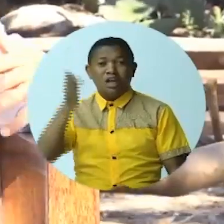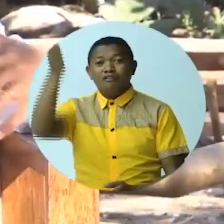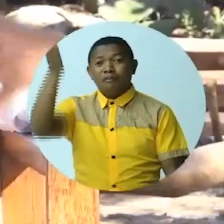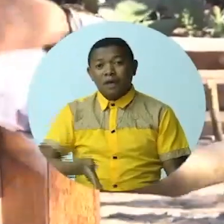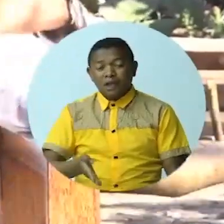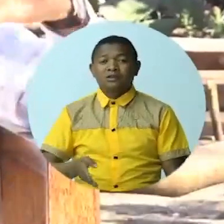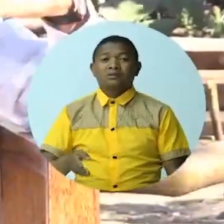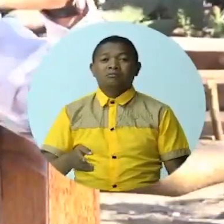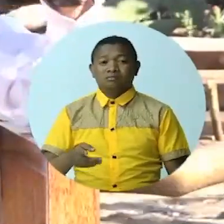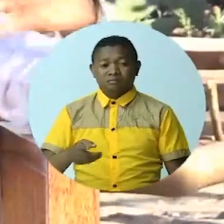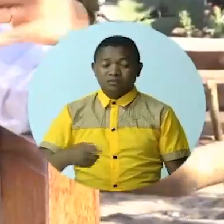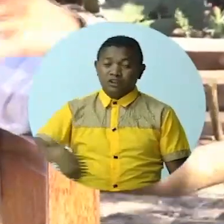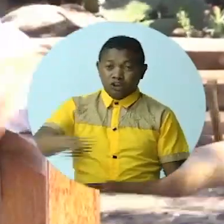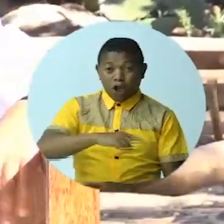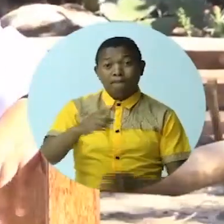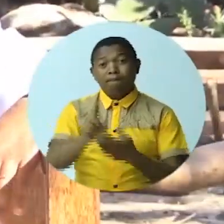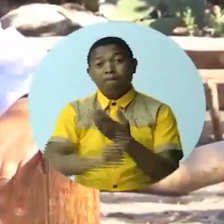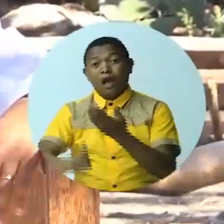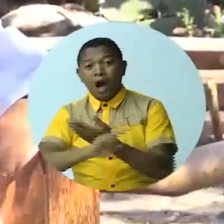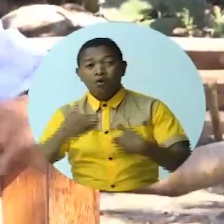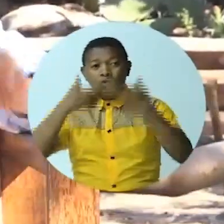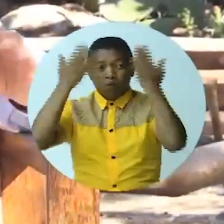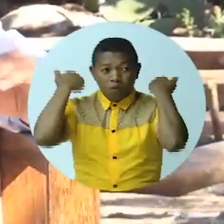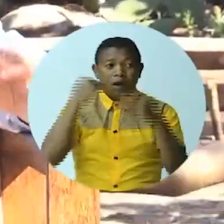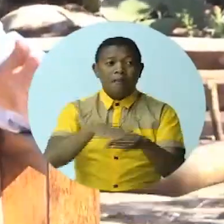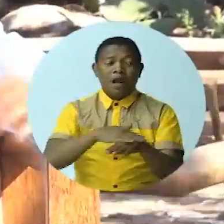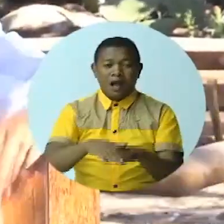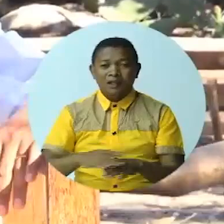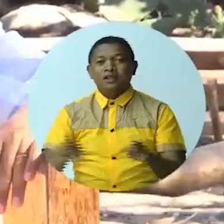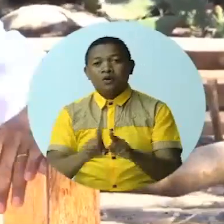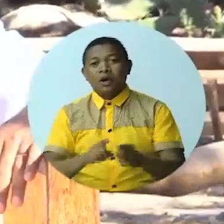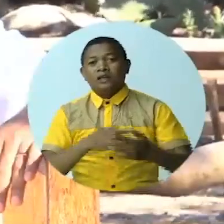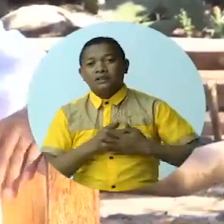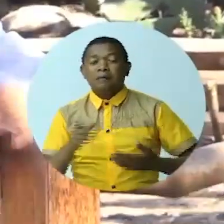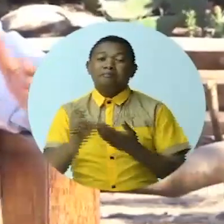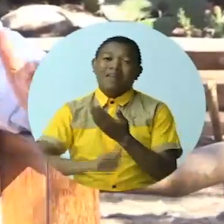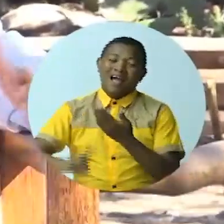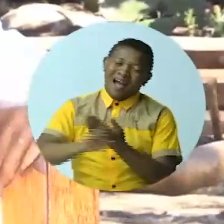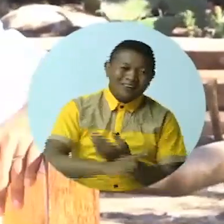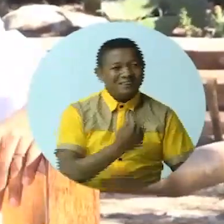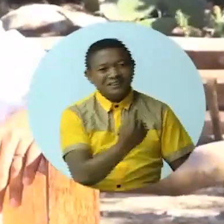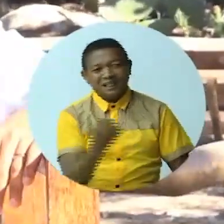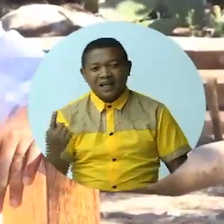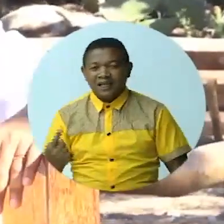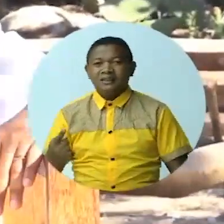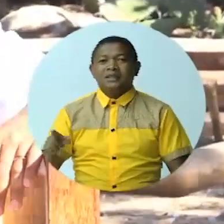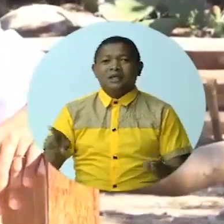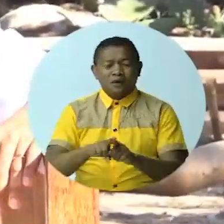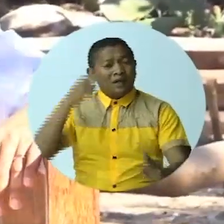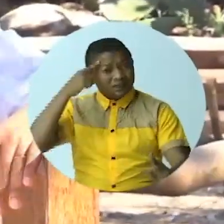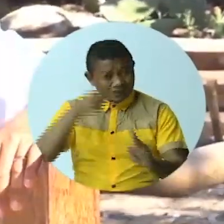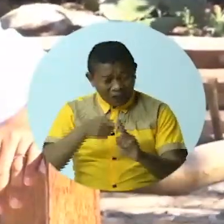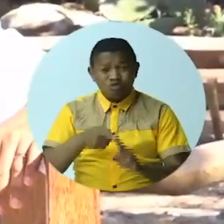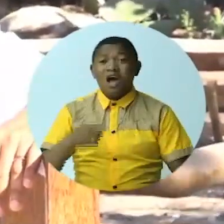hoentina indrindra hitsabona anareo izay narary a ary ny tanjona dia ny hoe tsy maintsy resisika ary